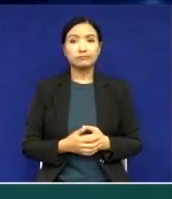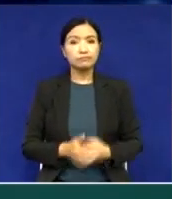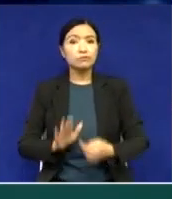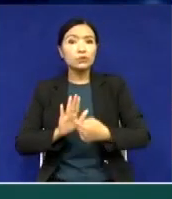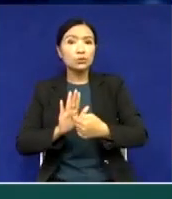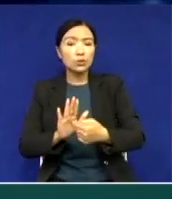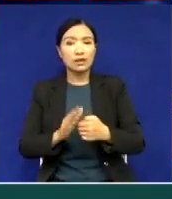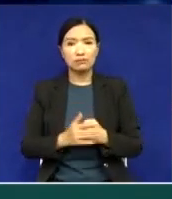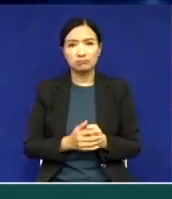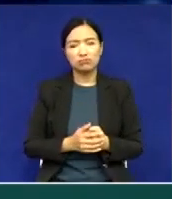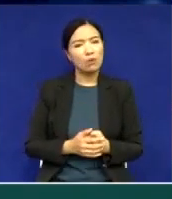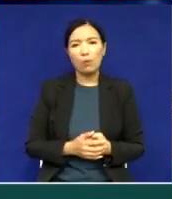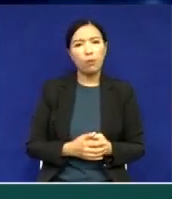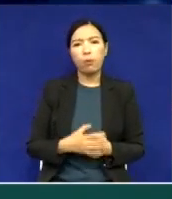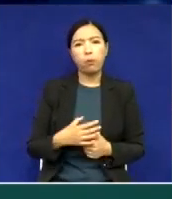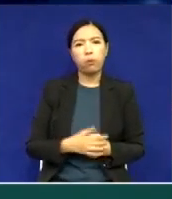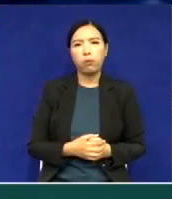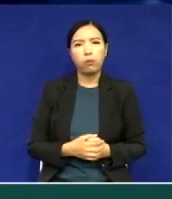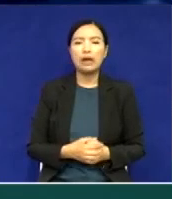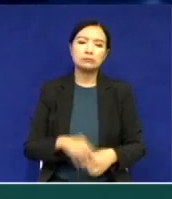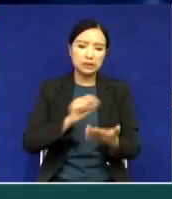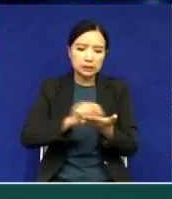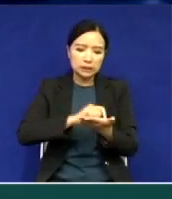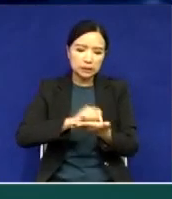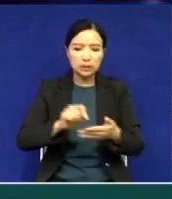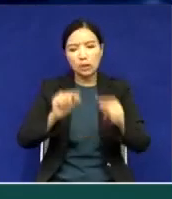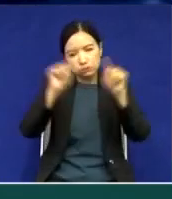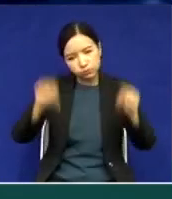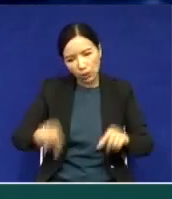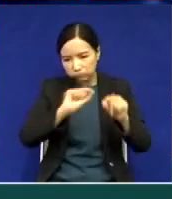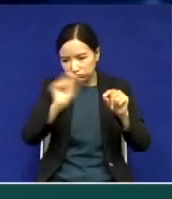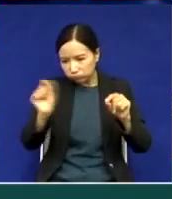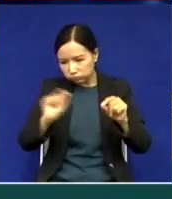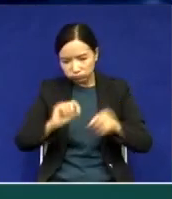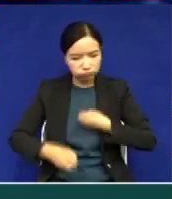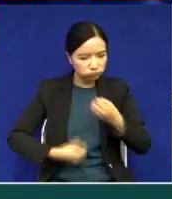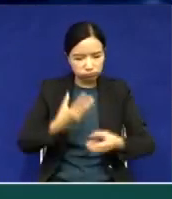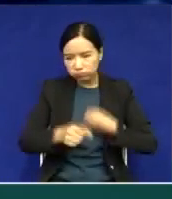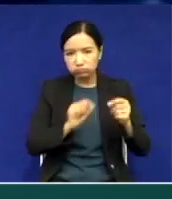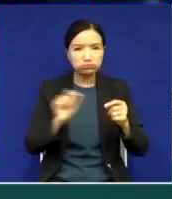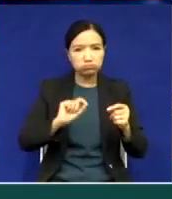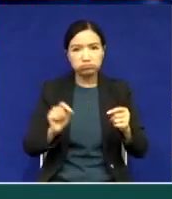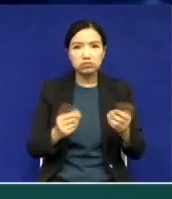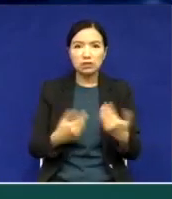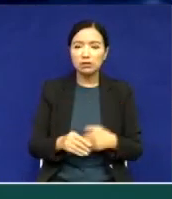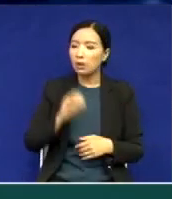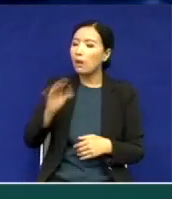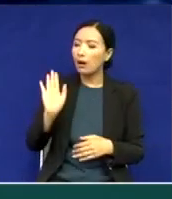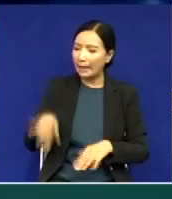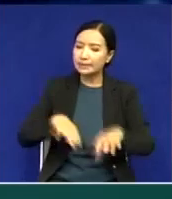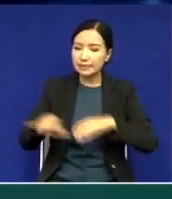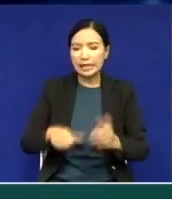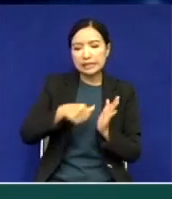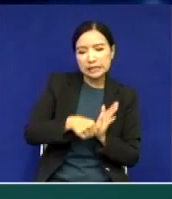ไม่อยู่ไม่อยากอยู่แล้วเช่นการเขียนระบายความรู้สึกนะครับเช่นการบอกจัดการหนี้สินอะไรพว